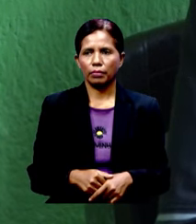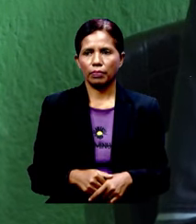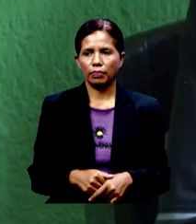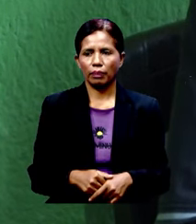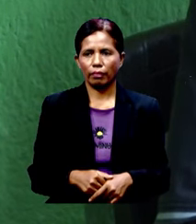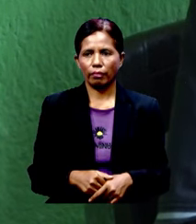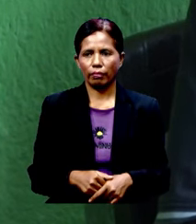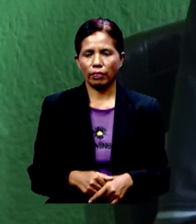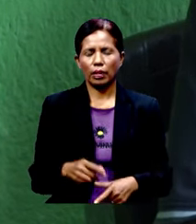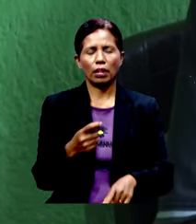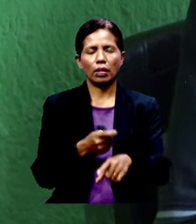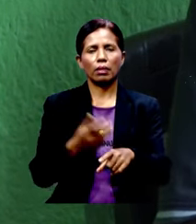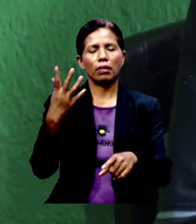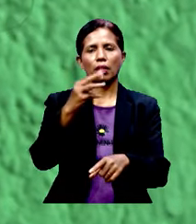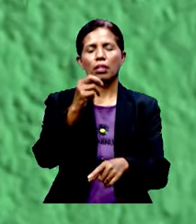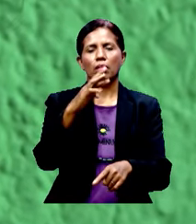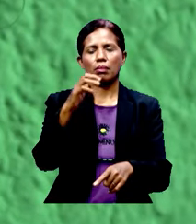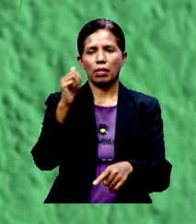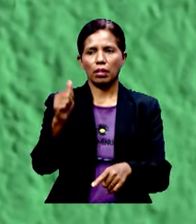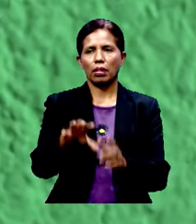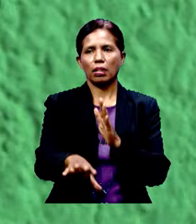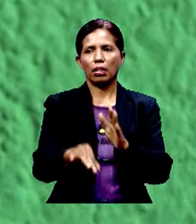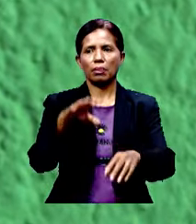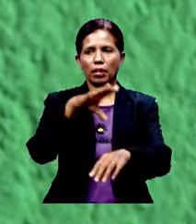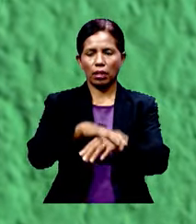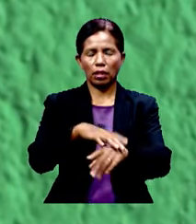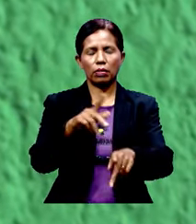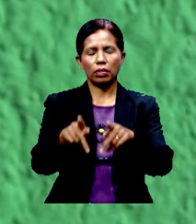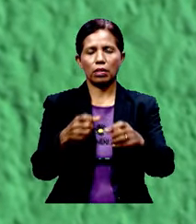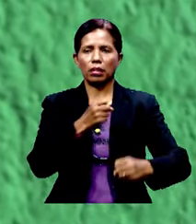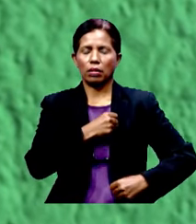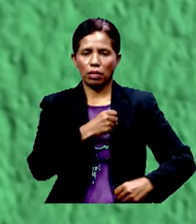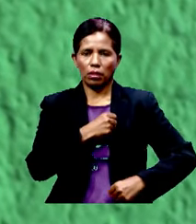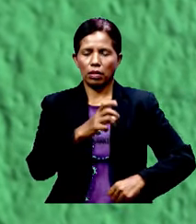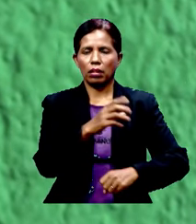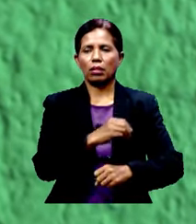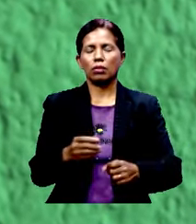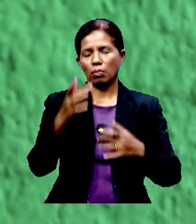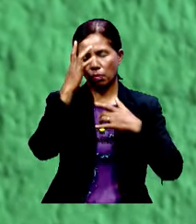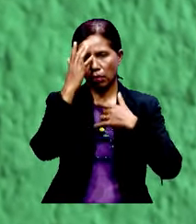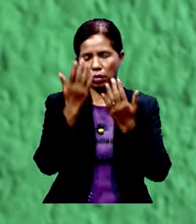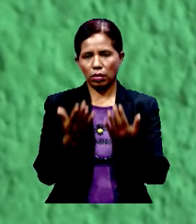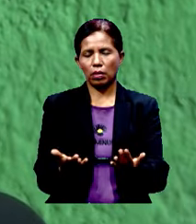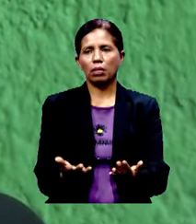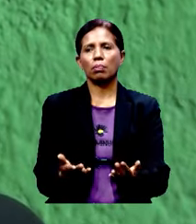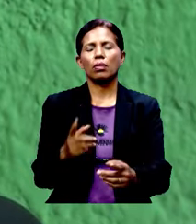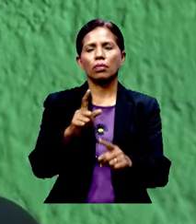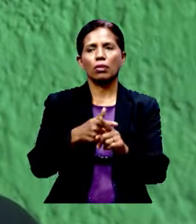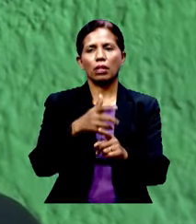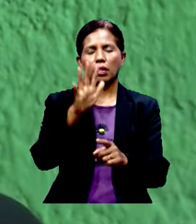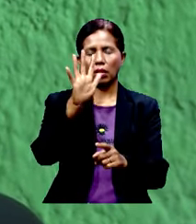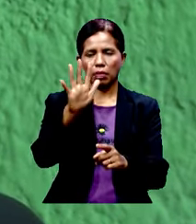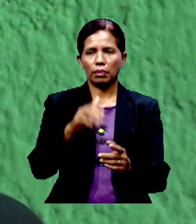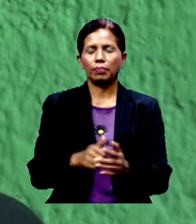E a tempo, né, ba, Maria Dotel retan torturação russi militar ou condição grávida Fulan Lima. Wanda huluk